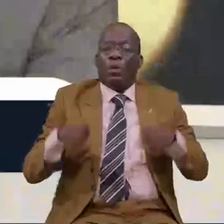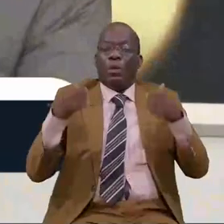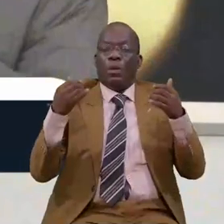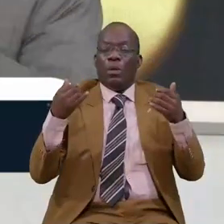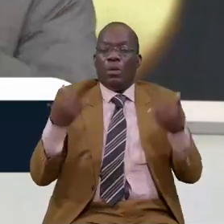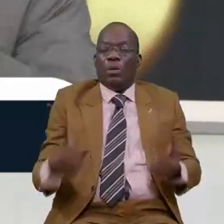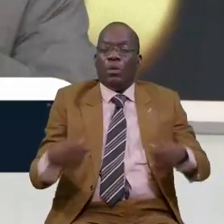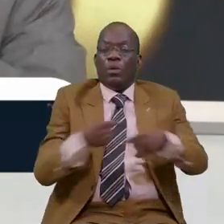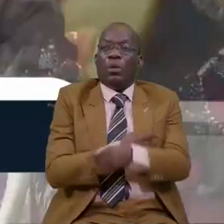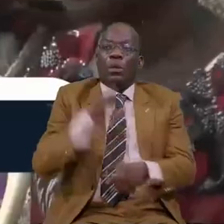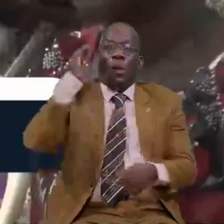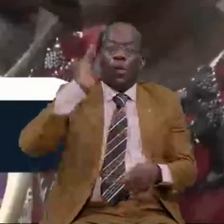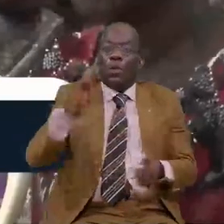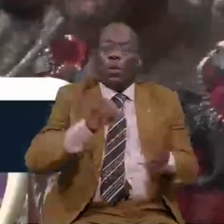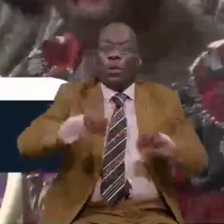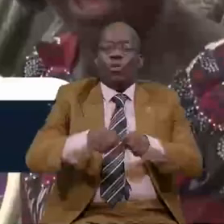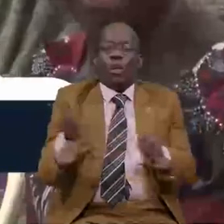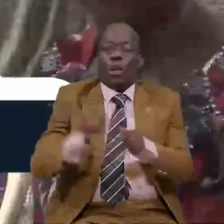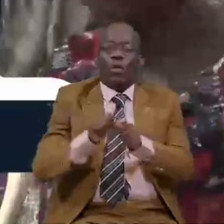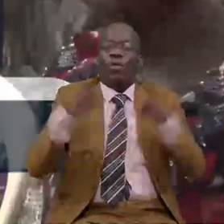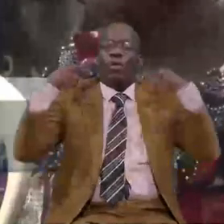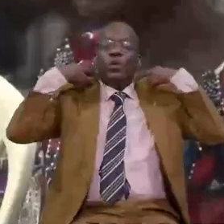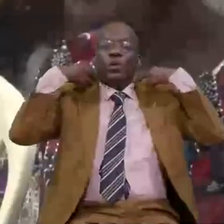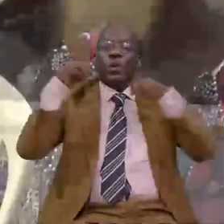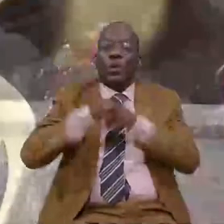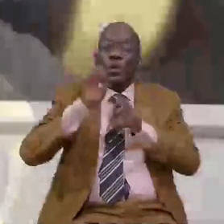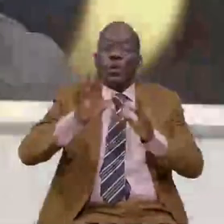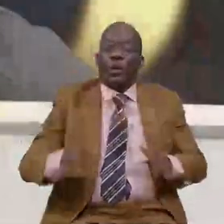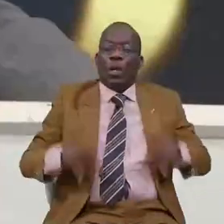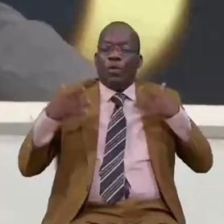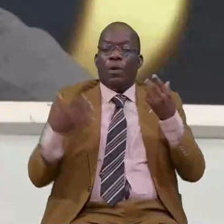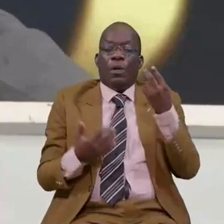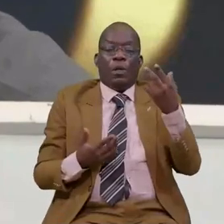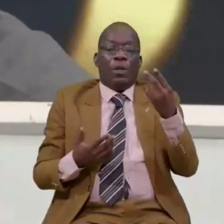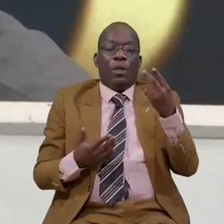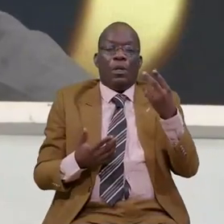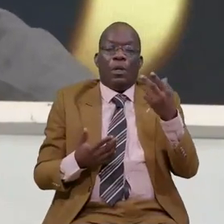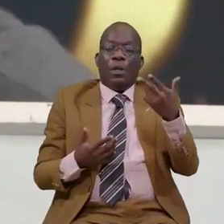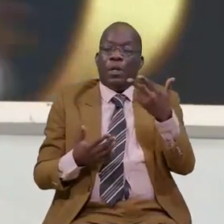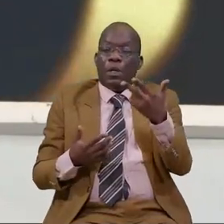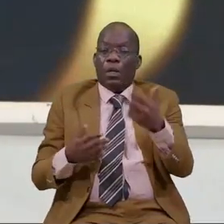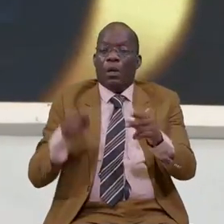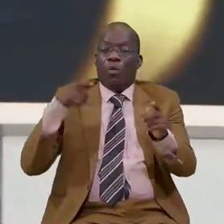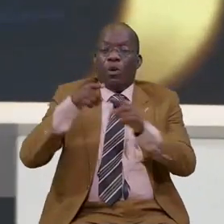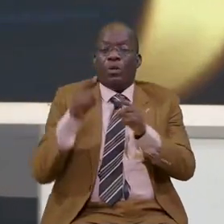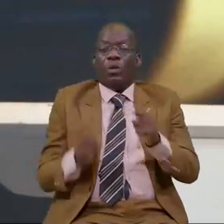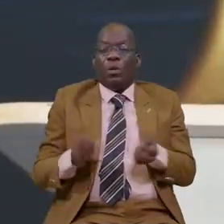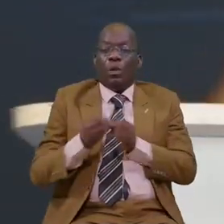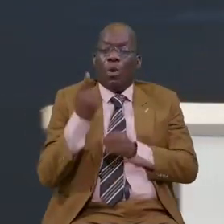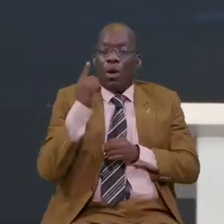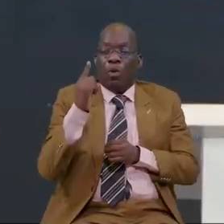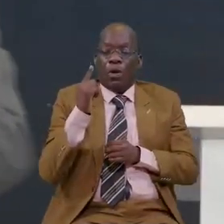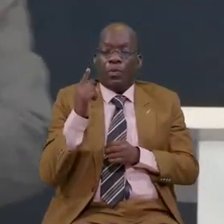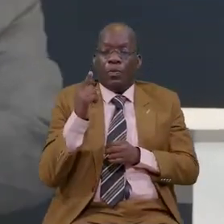à cause de l'onction. Le Seigneur aujourd'hui brisera toujours de ta vie. Il y a trois